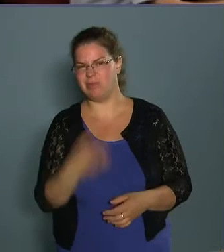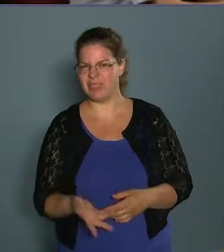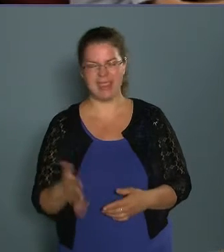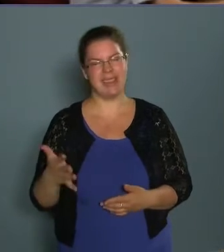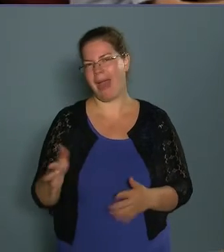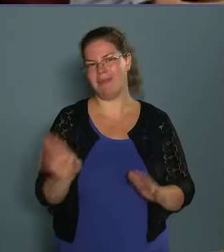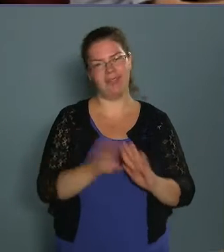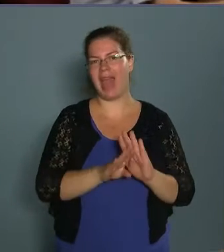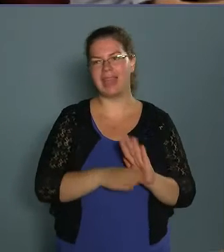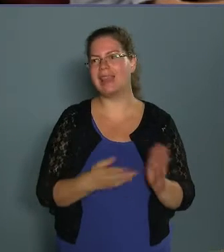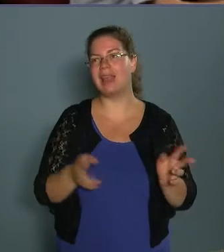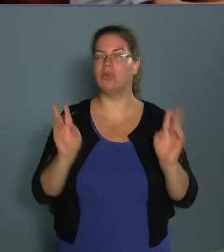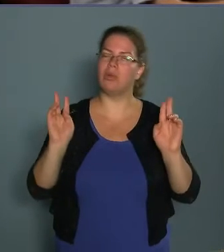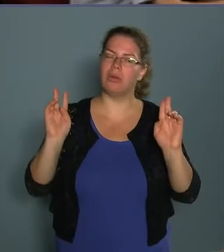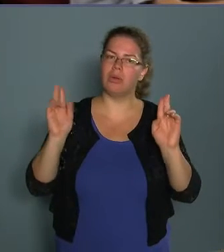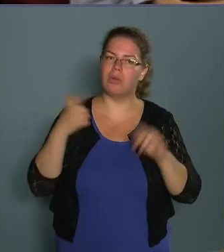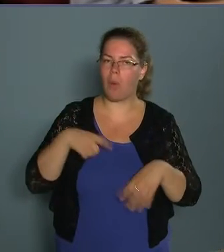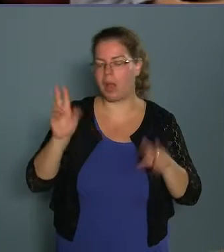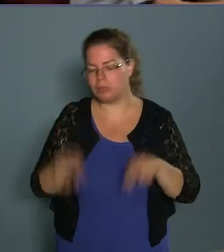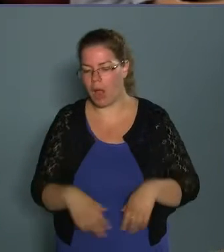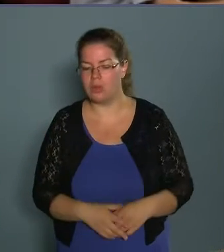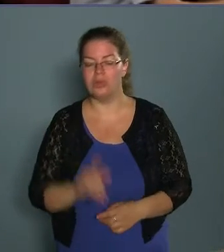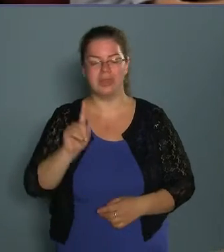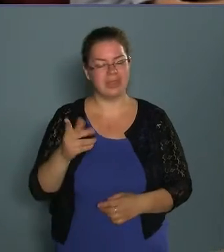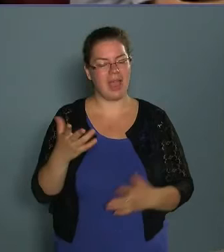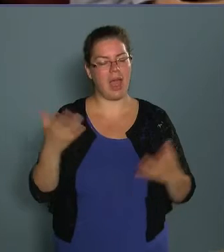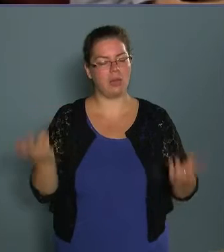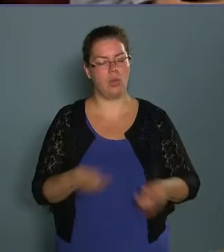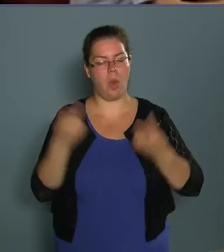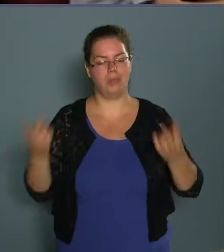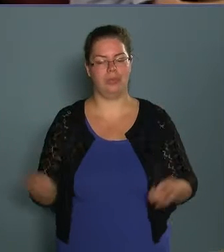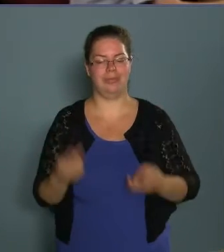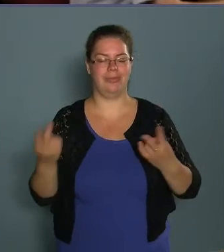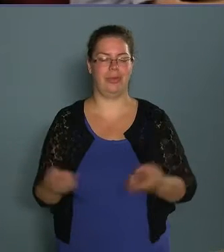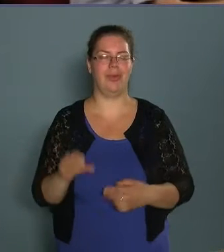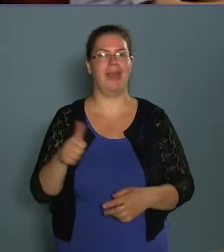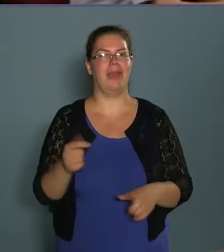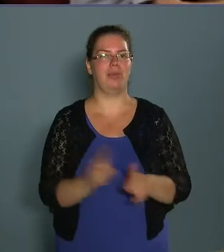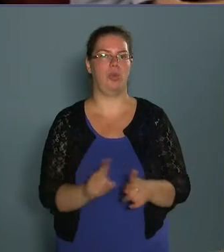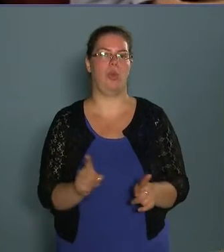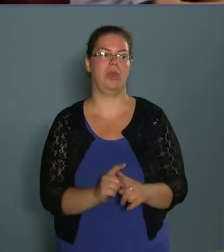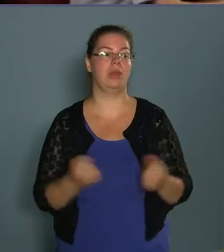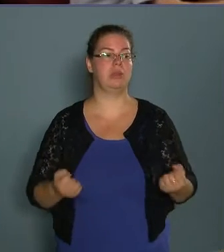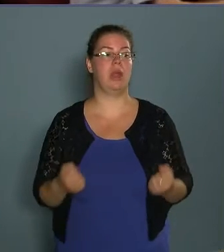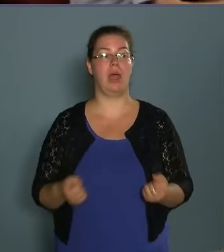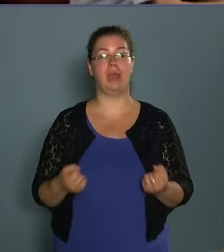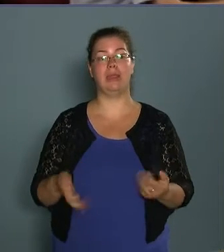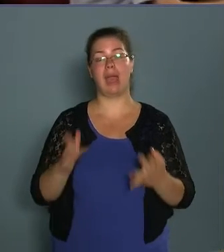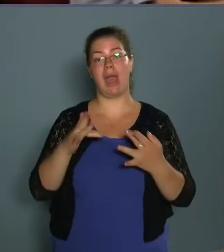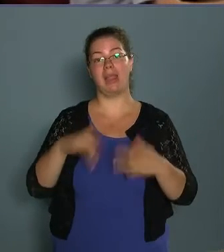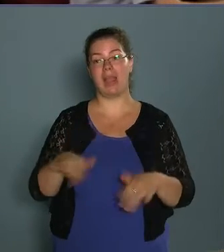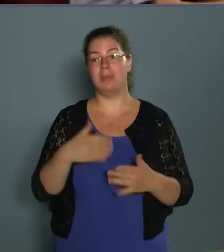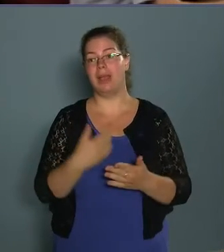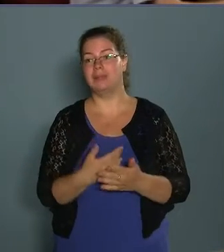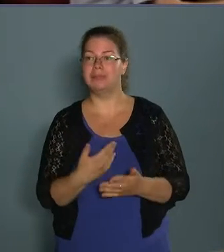sem feltétlenül fette a valóságot, de nagyon könnyű egy olyan nehéz helyzetben